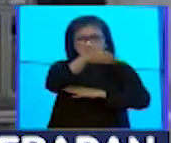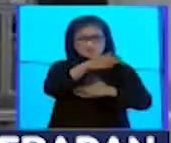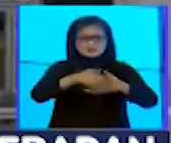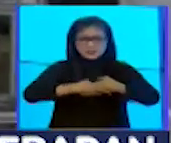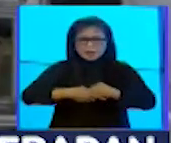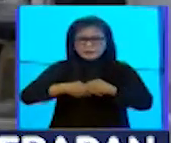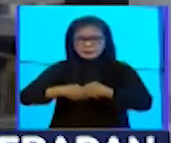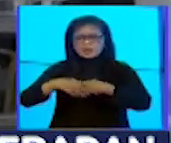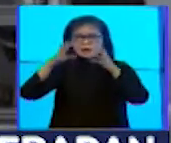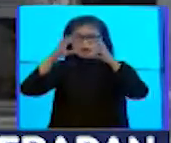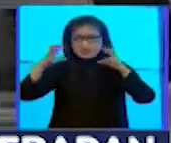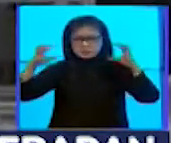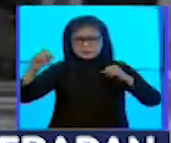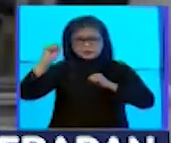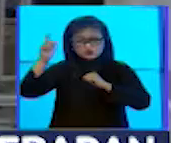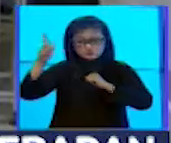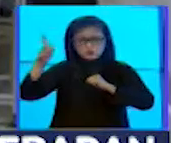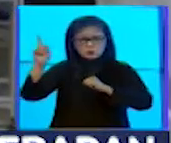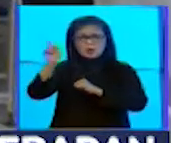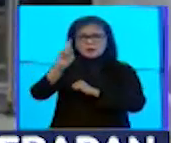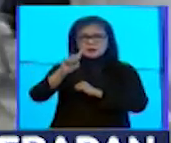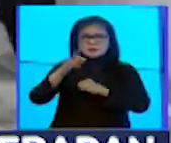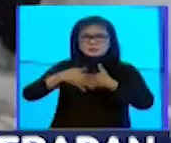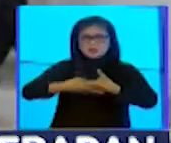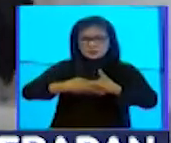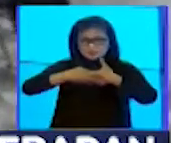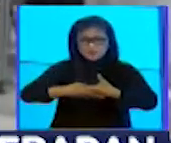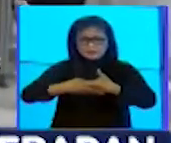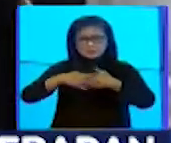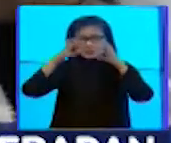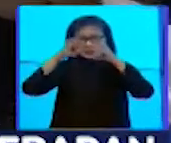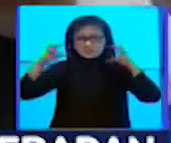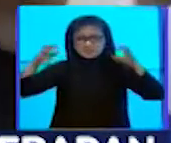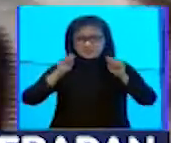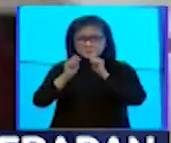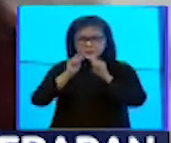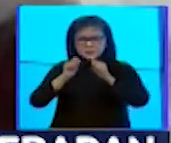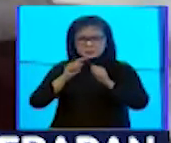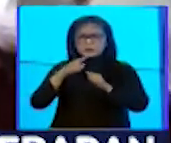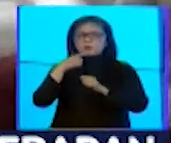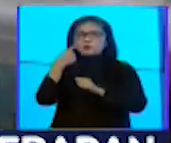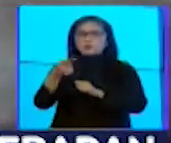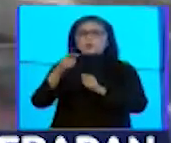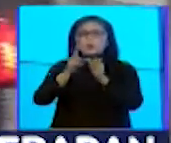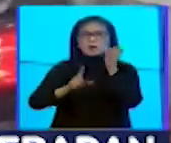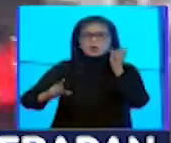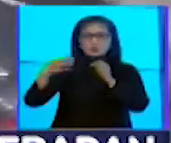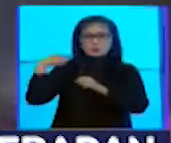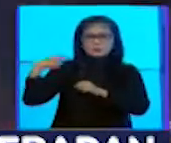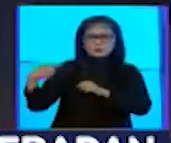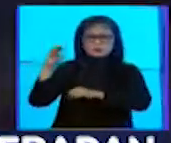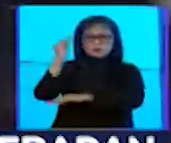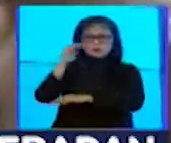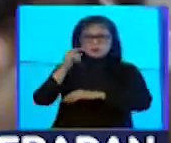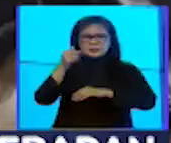hari raya Lebaran esok. Larangan bersilaturahmi di hari Lebaran disampaikan Wakil Gubernur DKI Jakarta Ahmad Riza Patria di Gedung